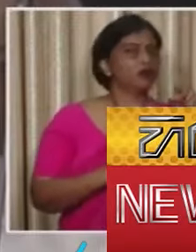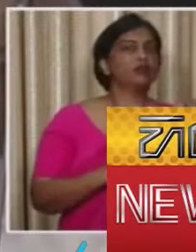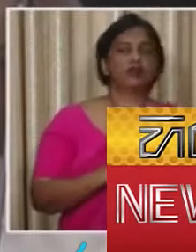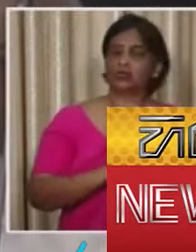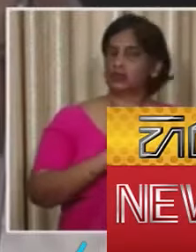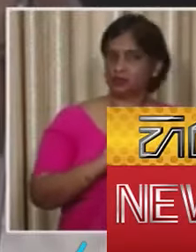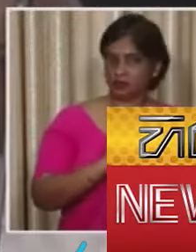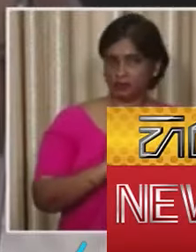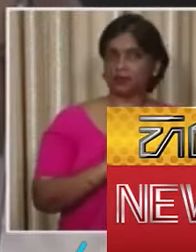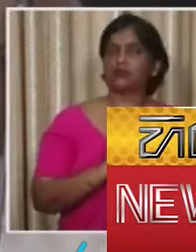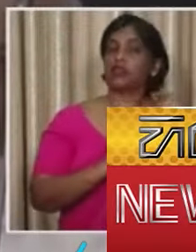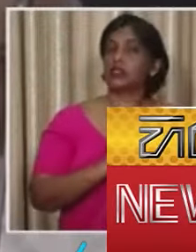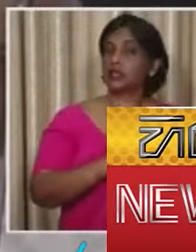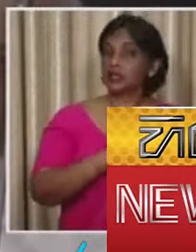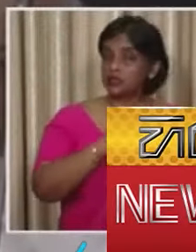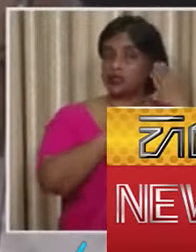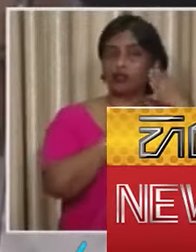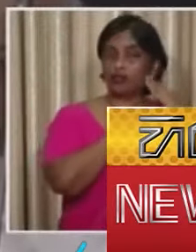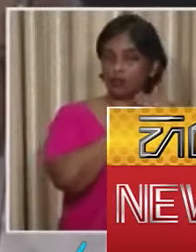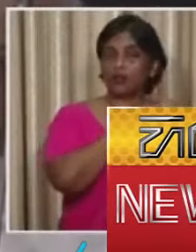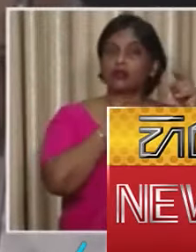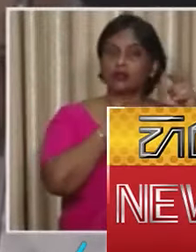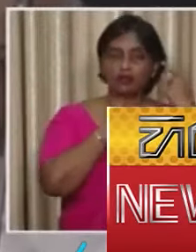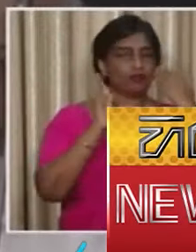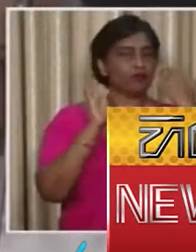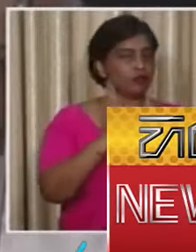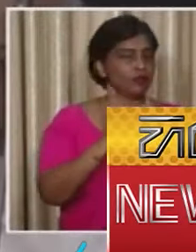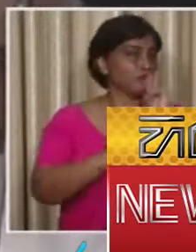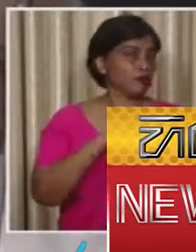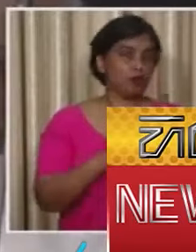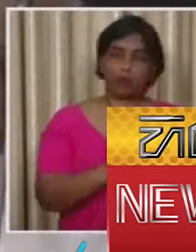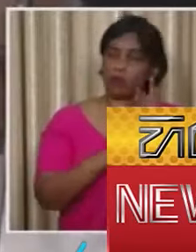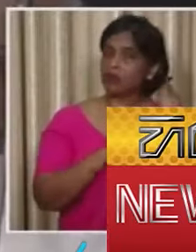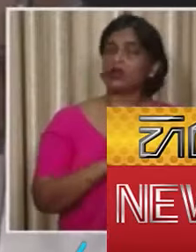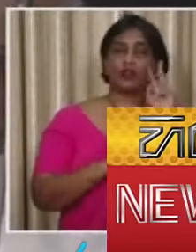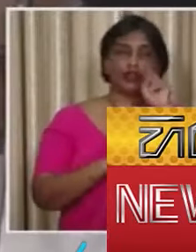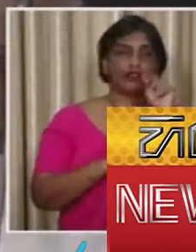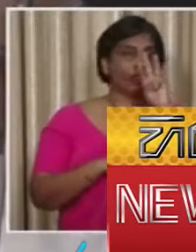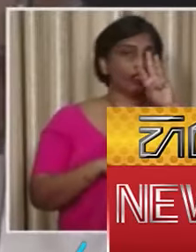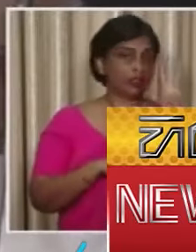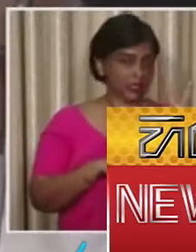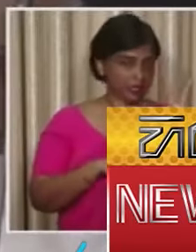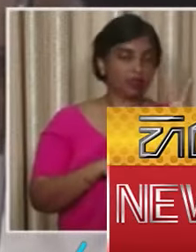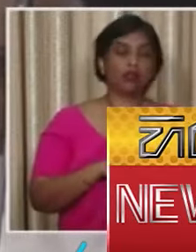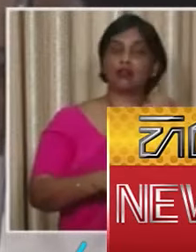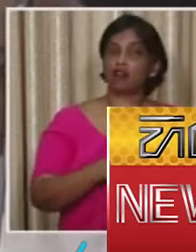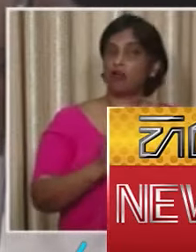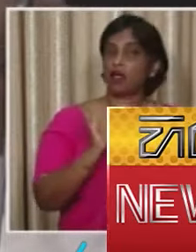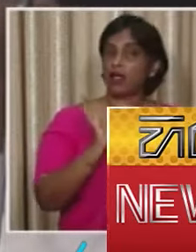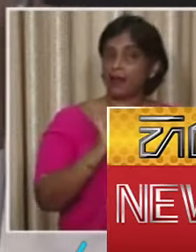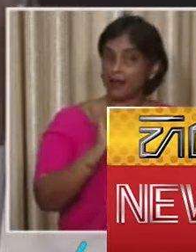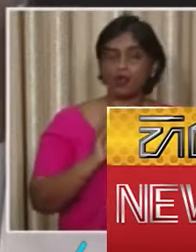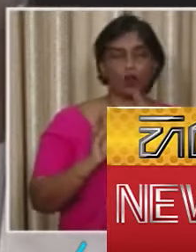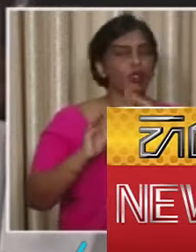ශ්‍රී ලංකාව. ශ්‍රී ලංකාව සඳහා ඔවුන් ඉදිරිපත් කළ සැලැස්ම අනුව 2032 වෙද්දී රාජ්‍ය ණය